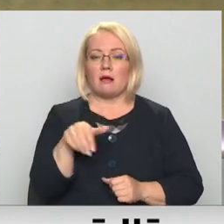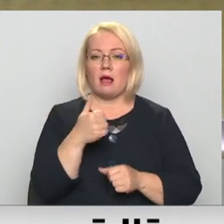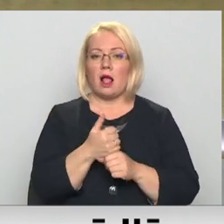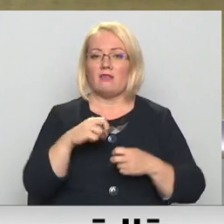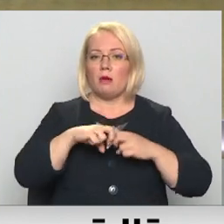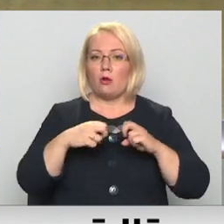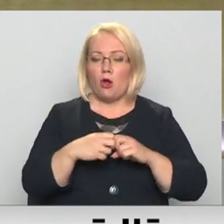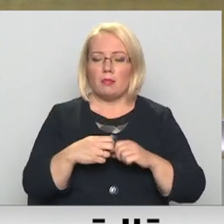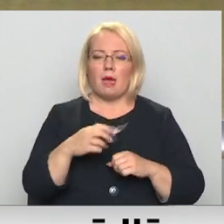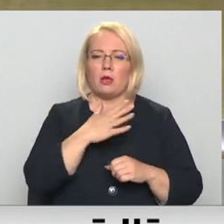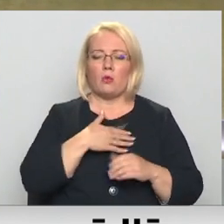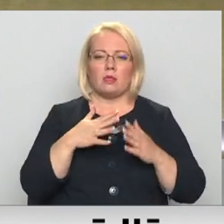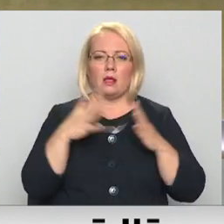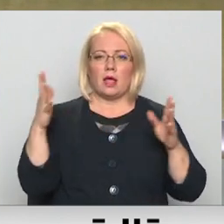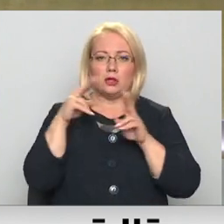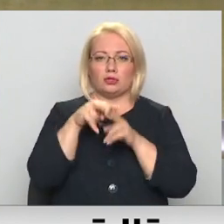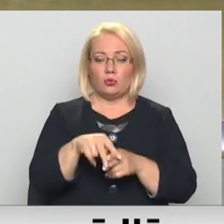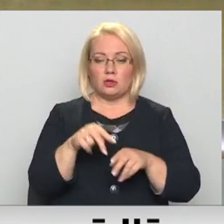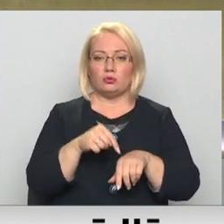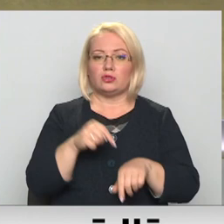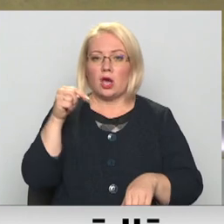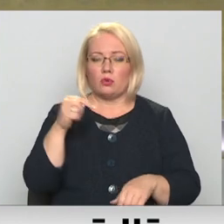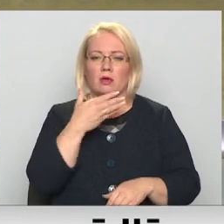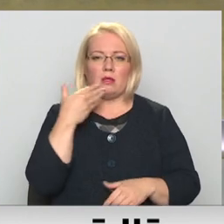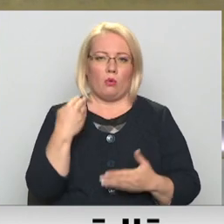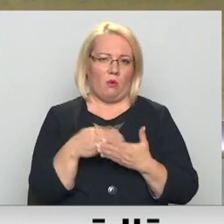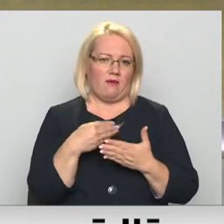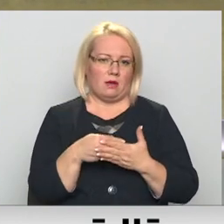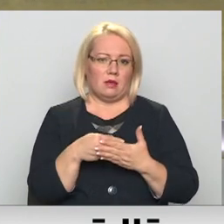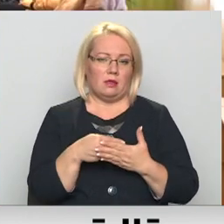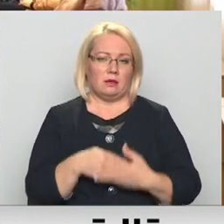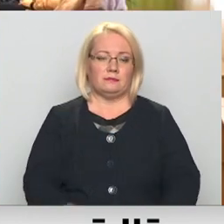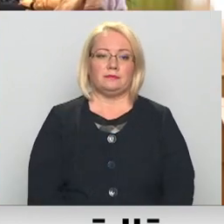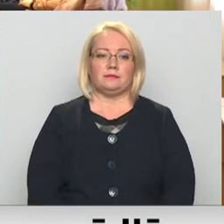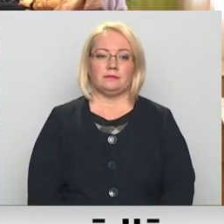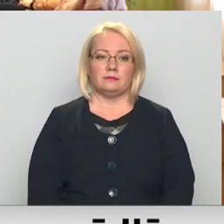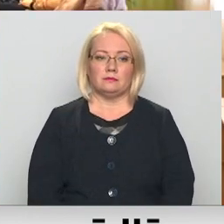ir nesamērīga lielā slodze un sajūta, ka netiek novērtēti.